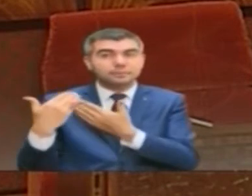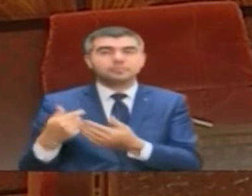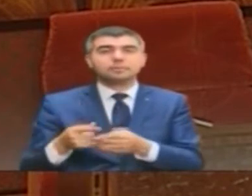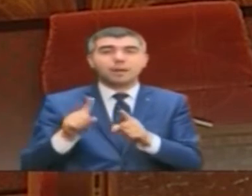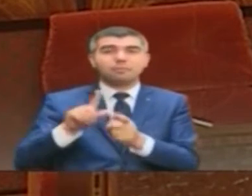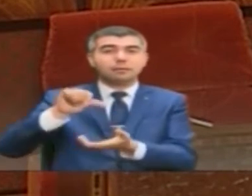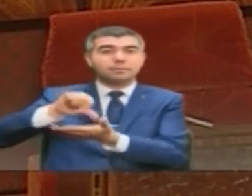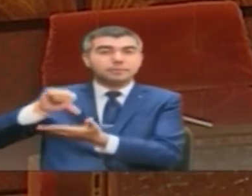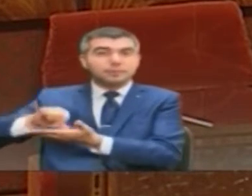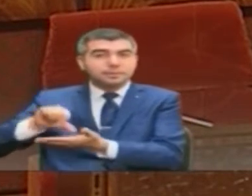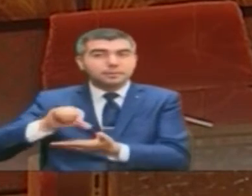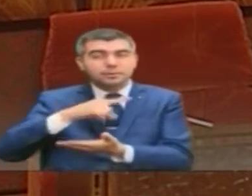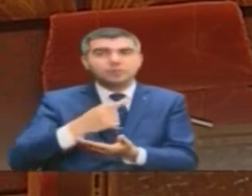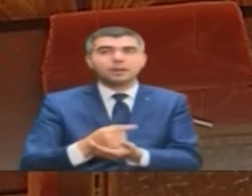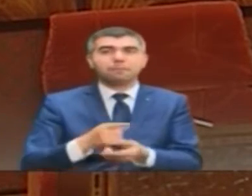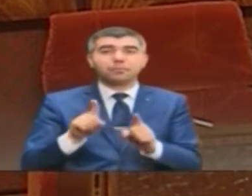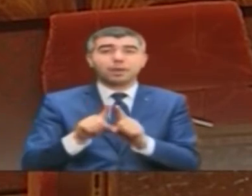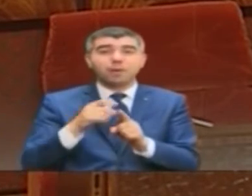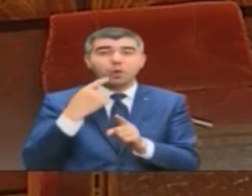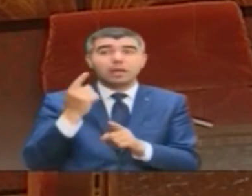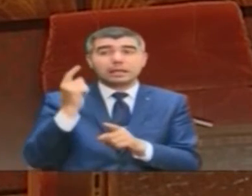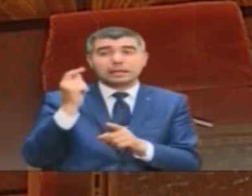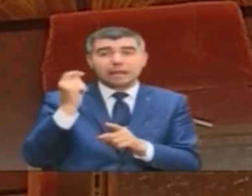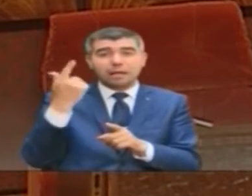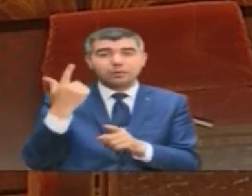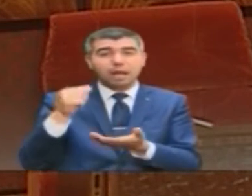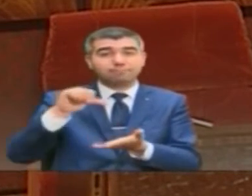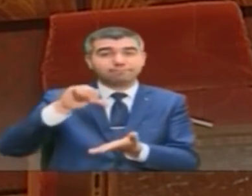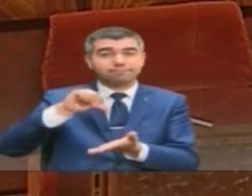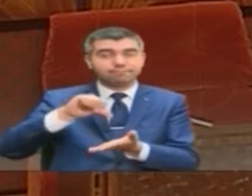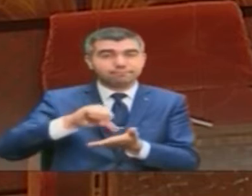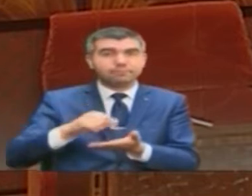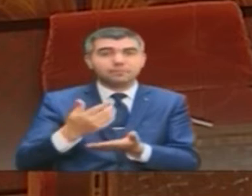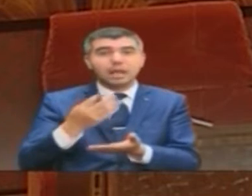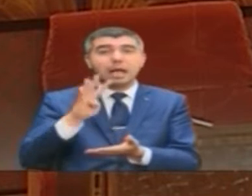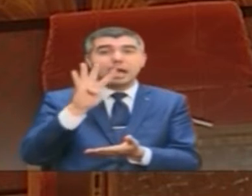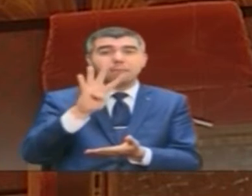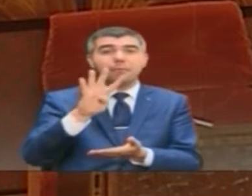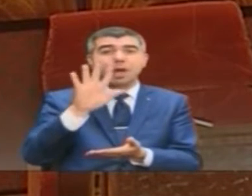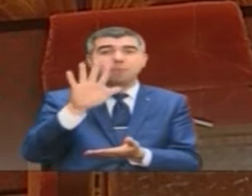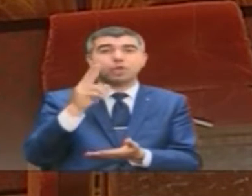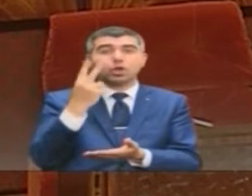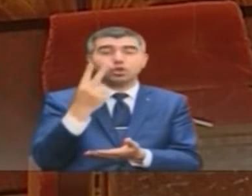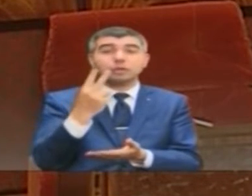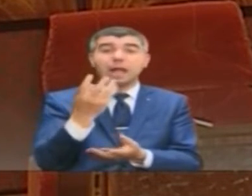لهذه الافا خصوصا بالمناطق الشماليه للملكه حيث تم تسجيل 425